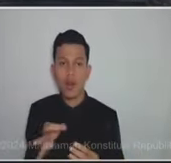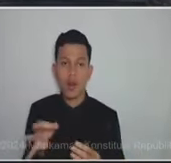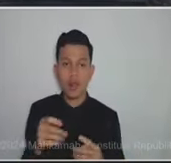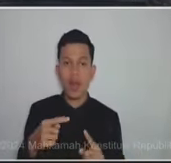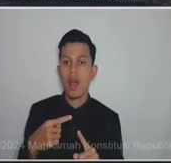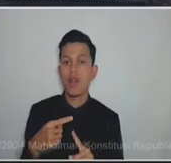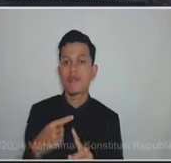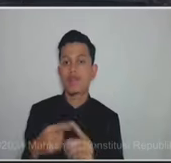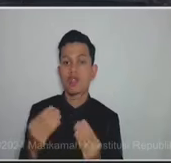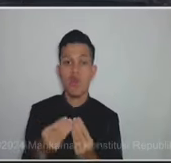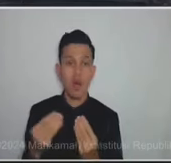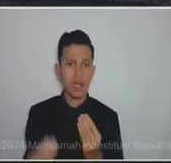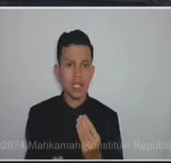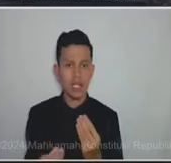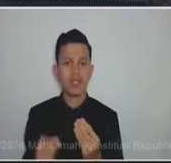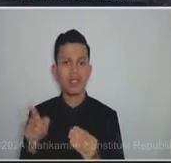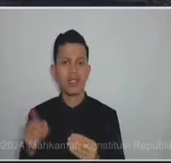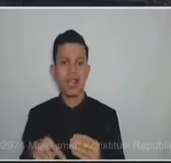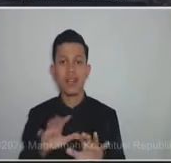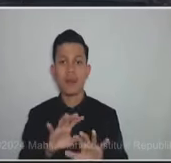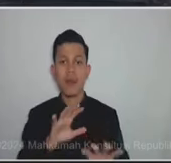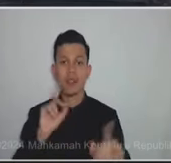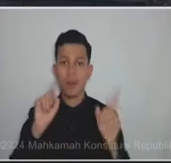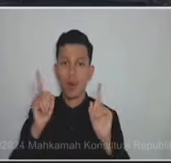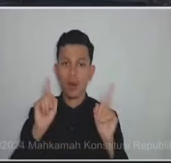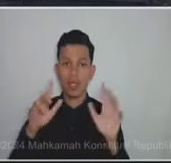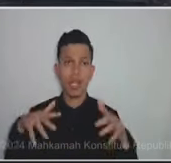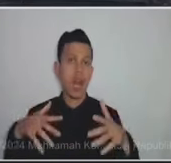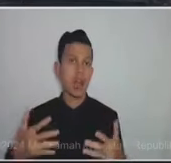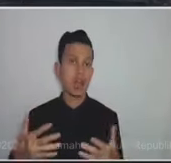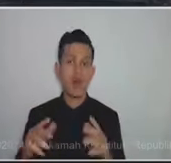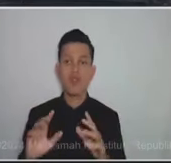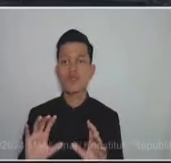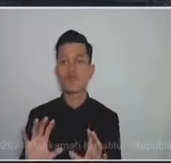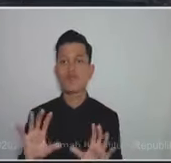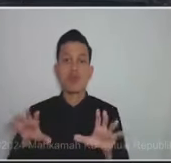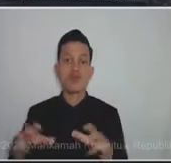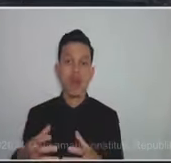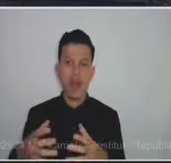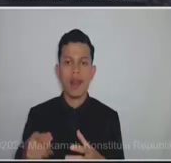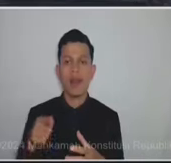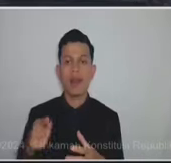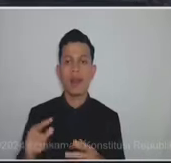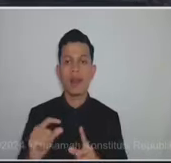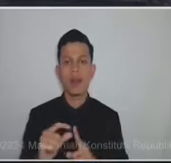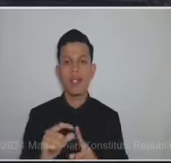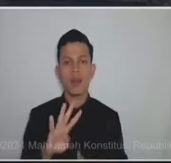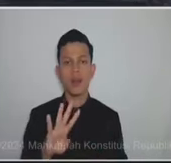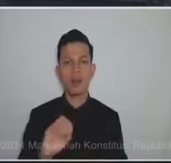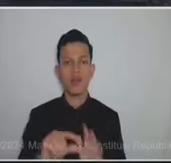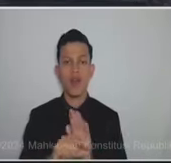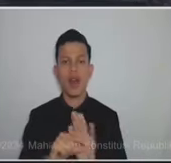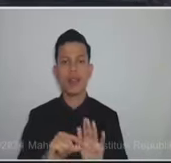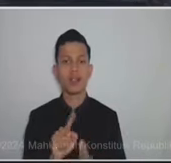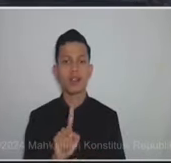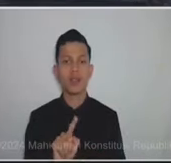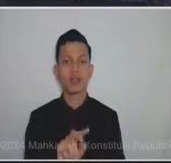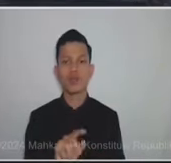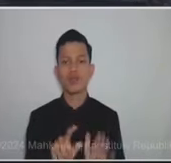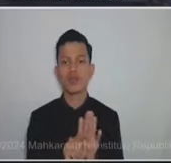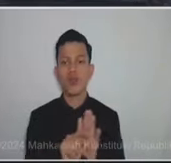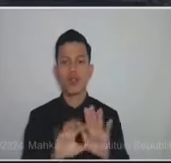walikota yang diusulkan oleh partai politik atau gabungan partai politik dalam konteks ini norma pasal 40 Aat 1 undang-undang 10 2016